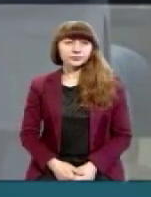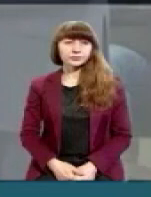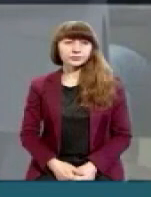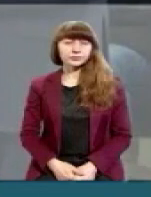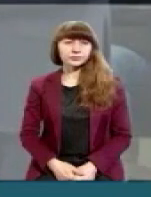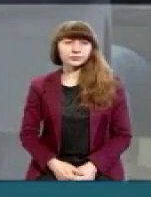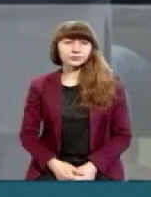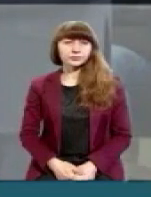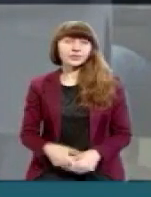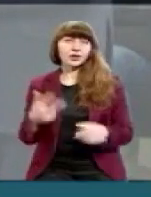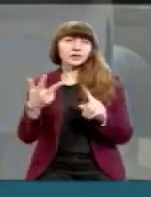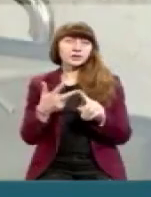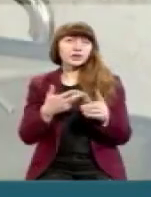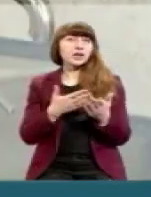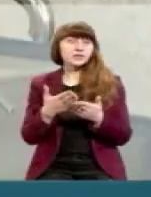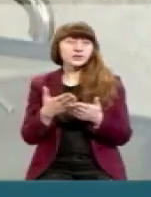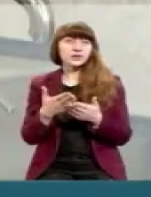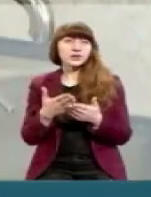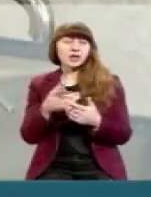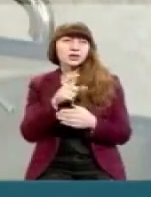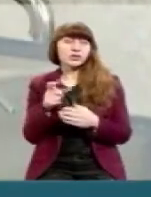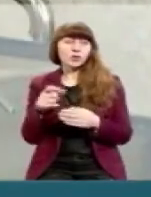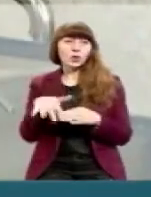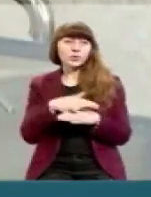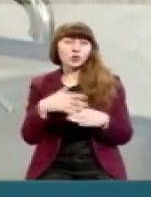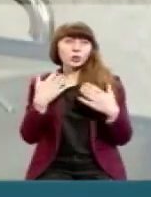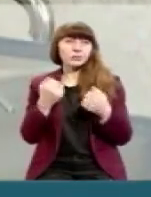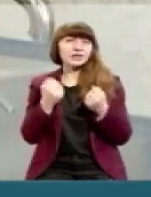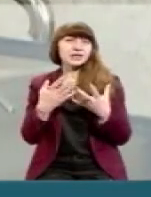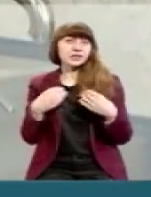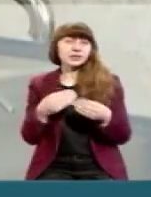пен экономиканы дамытуды қолдау. Айдын Шайкенов, Руслан Жабаев, Қостанай телеарнасы.